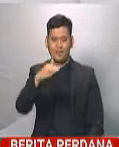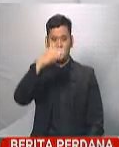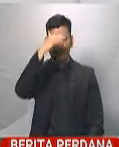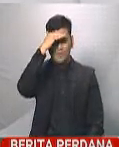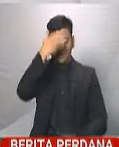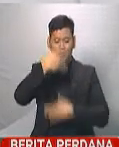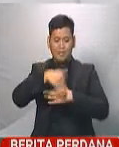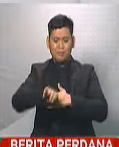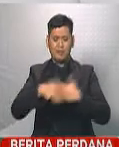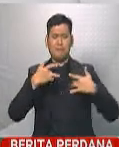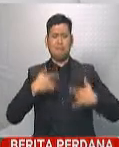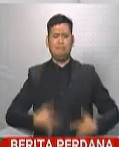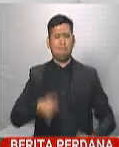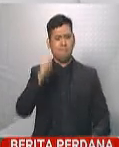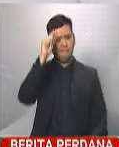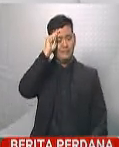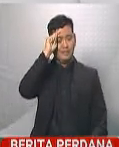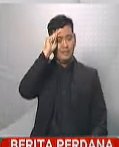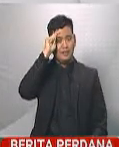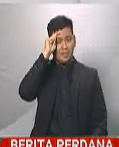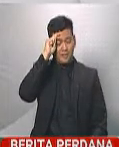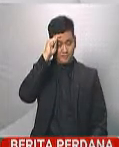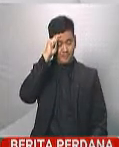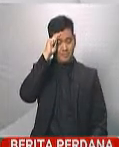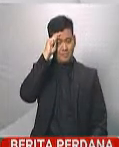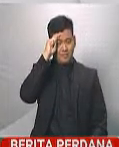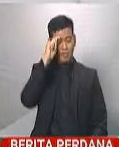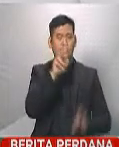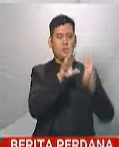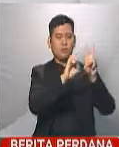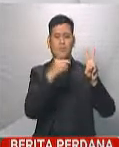selepas dikecewakan Terengganu pada 2018.